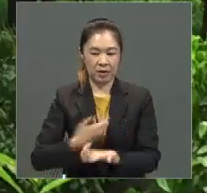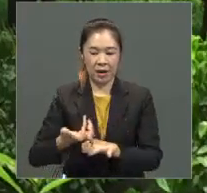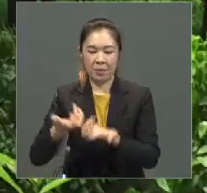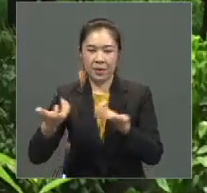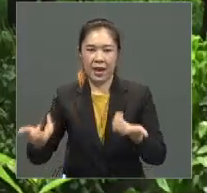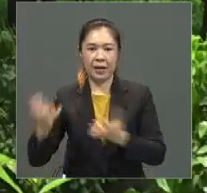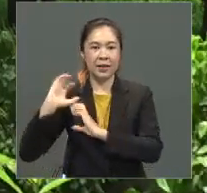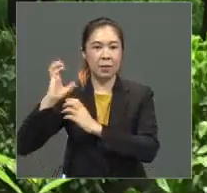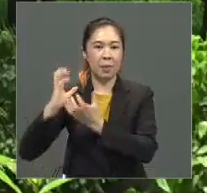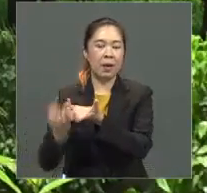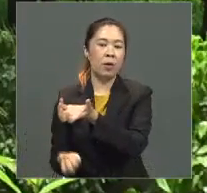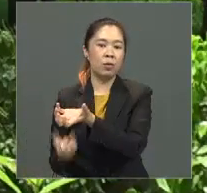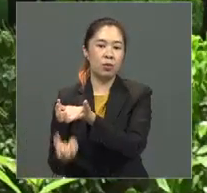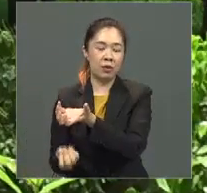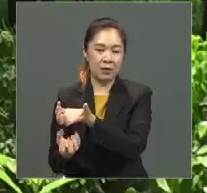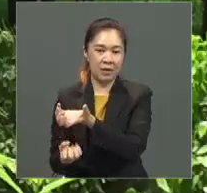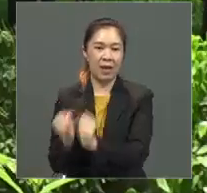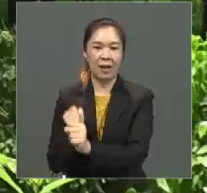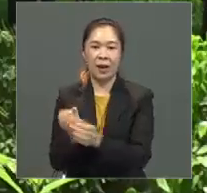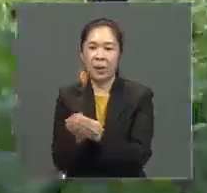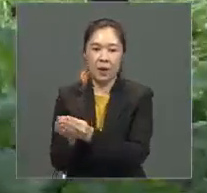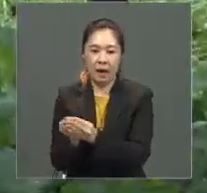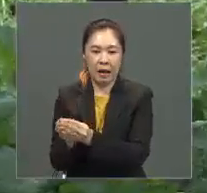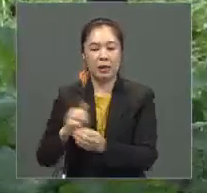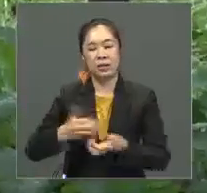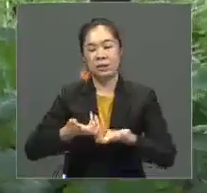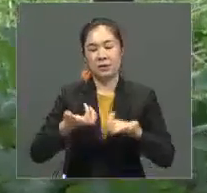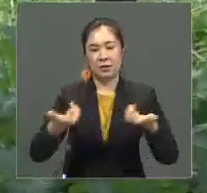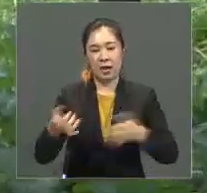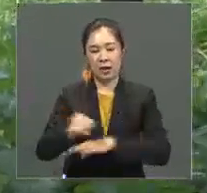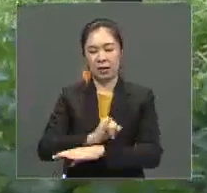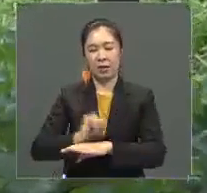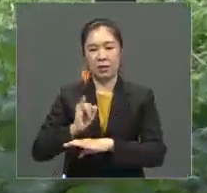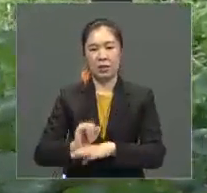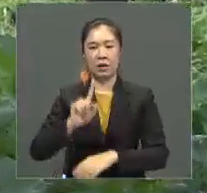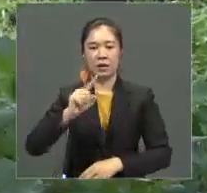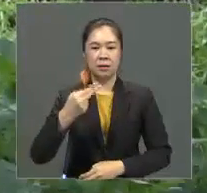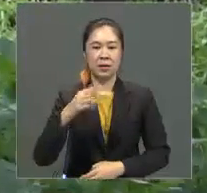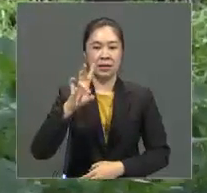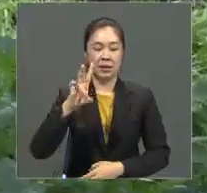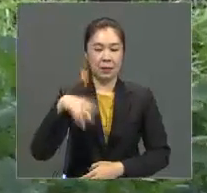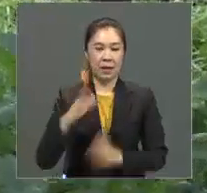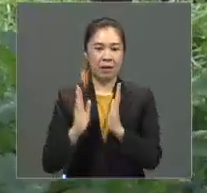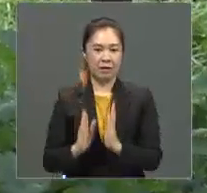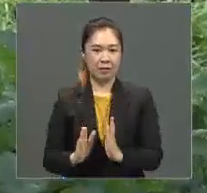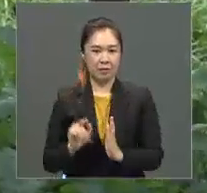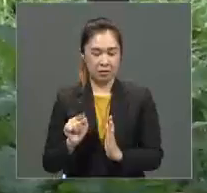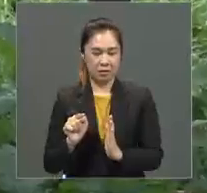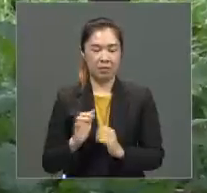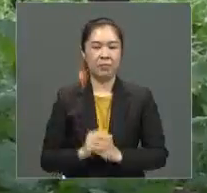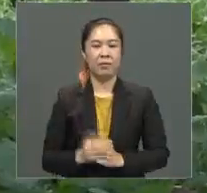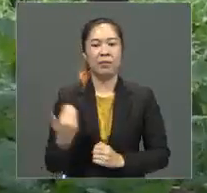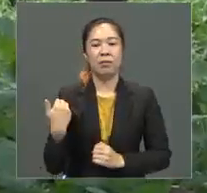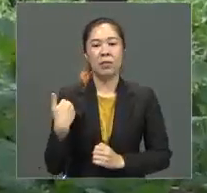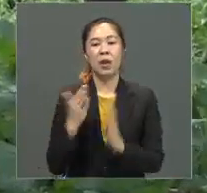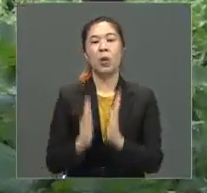พร้าวแกงและแม้ในราชบุรีจะมีการปลูกมะพร้าวแกงอยู่ 17,000 ไร่แต่ก็ไม่มีการใช้แรงงานลิงเหมือนกันใช้แร